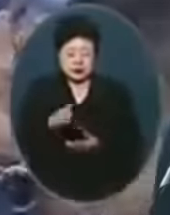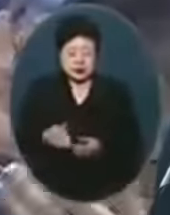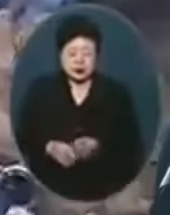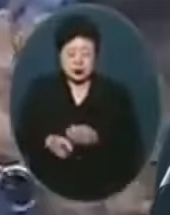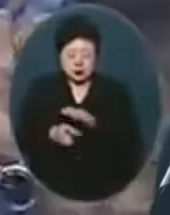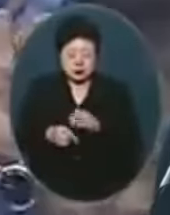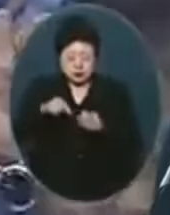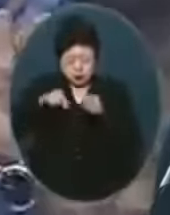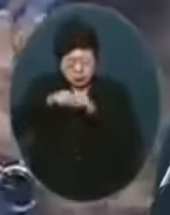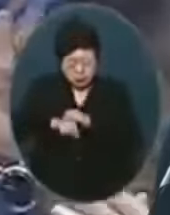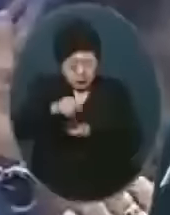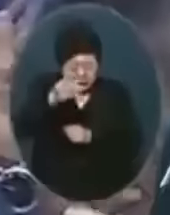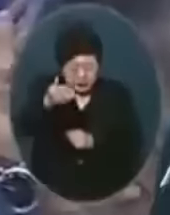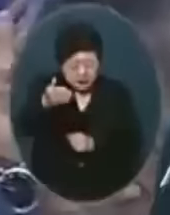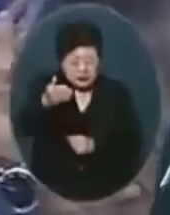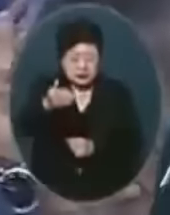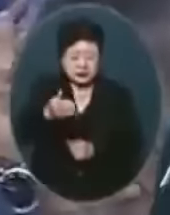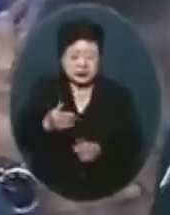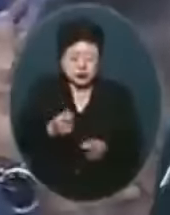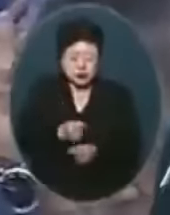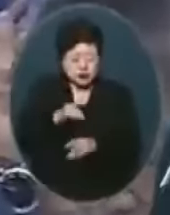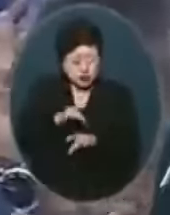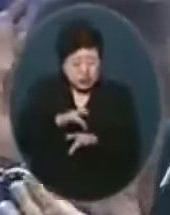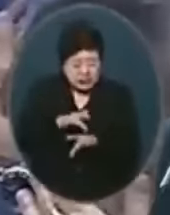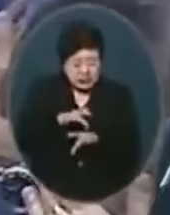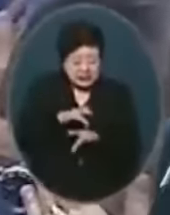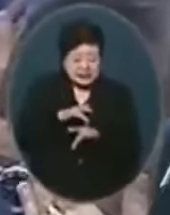우리를 도역질하고 죽이고 멸망을 시키게 되는 원수 귀신을